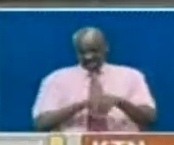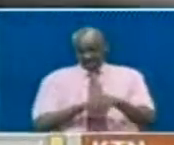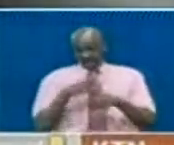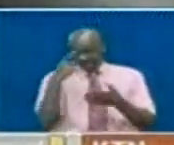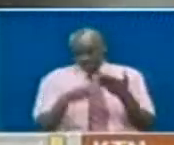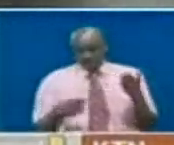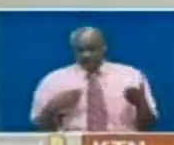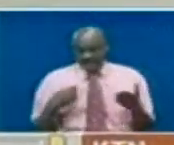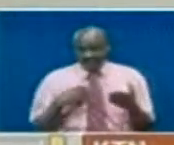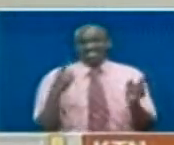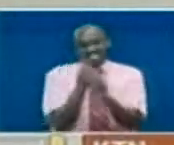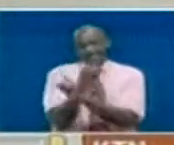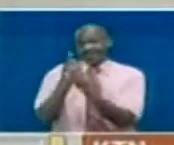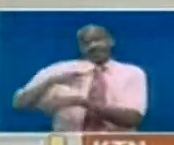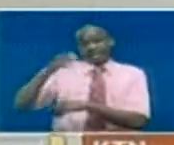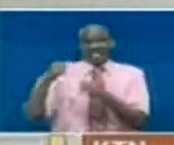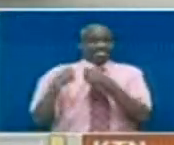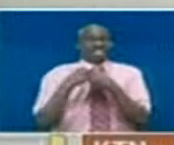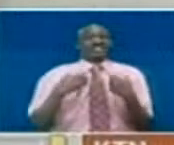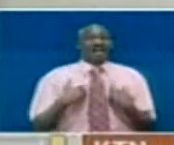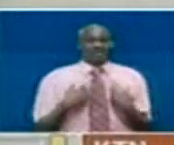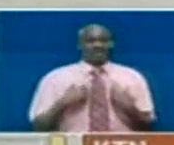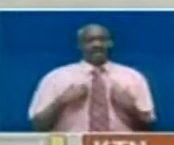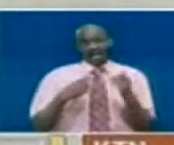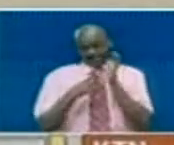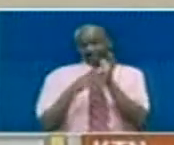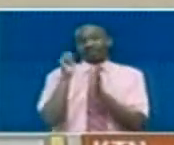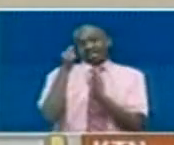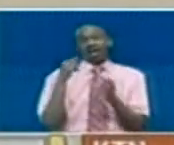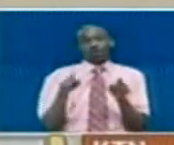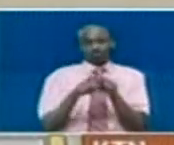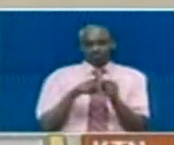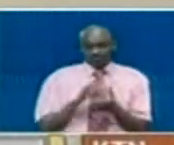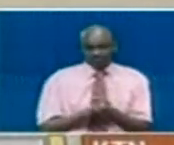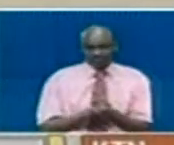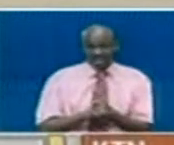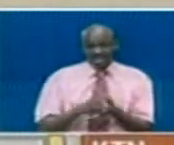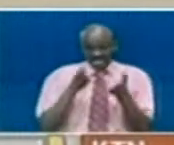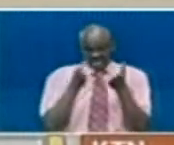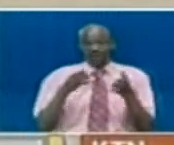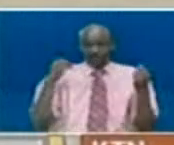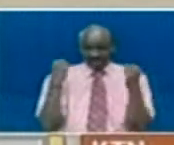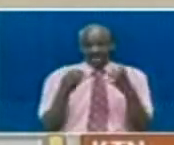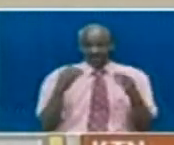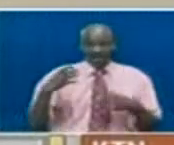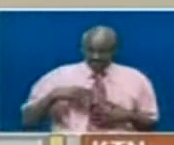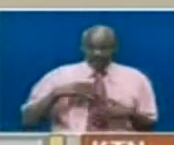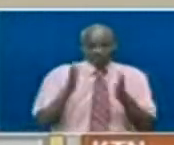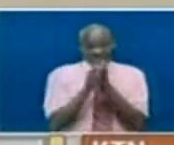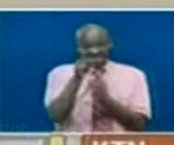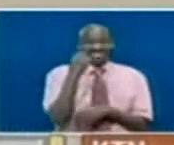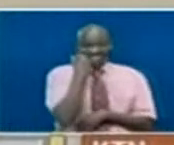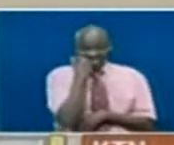ni sawa katika pembe mbalimbali za ulimwengu ikiwemo Kenya. Watu wengi ambao wameshikwa na